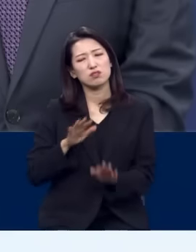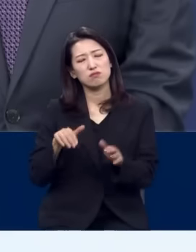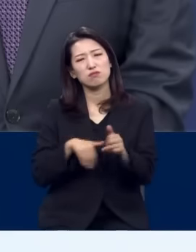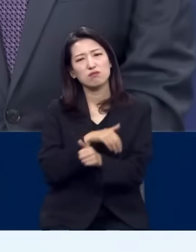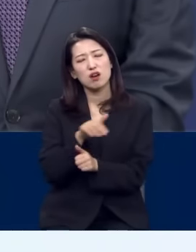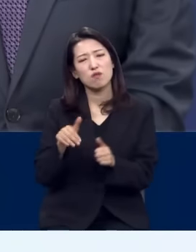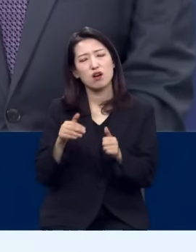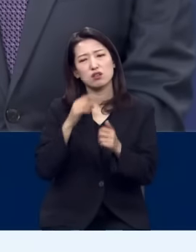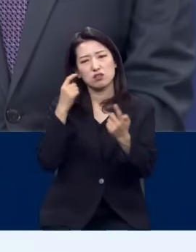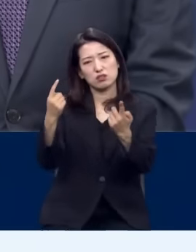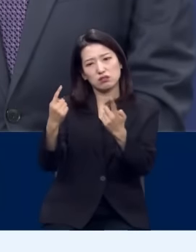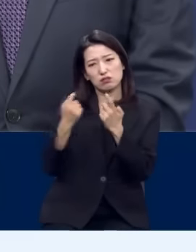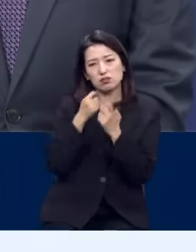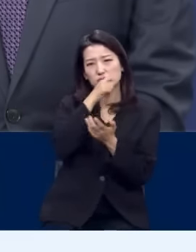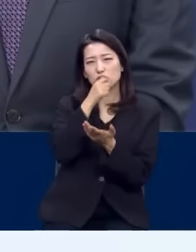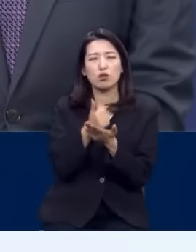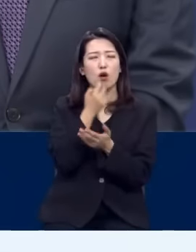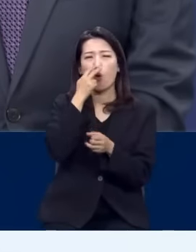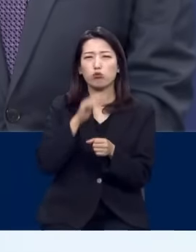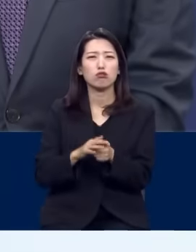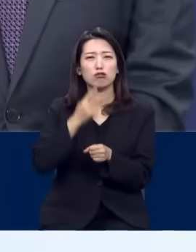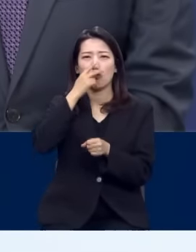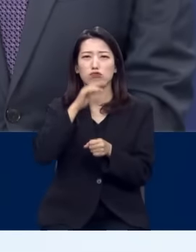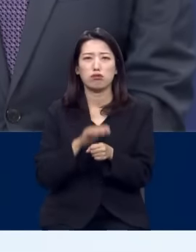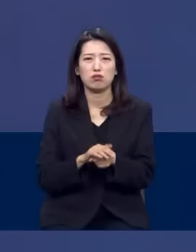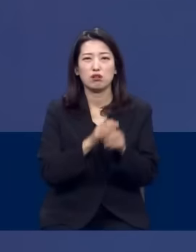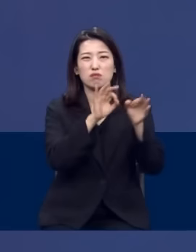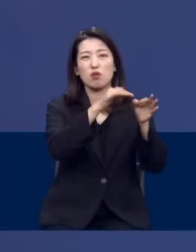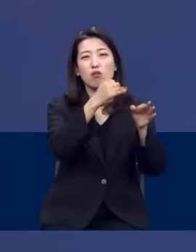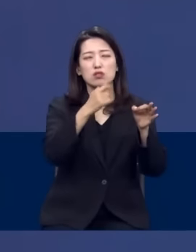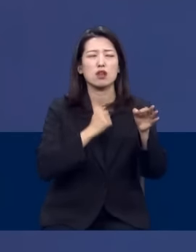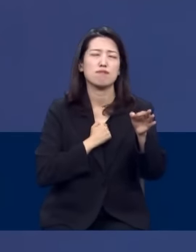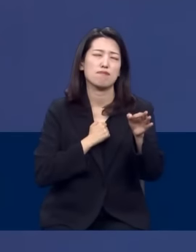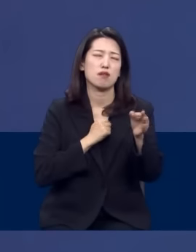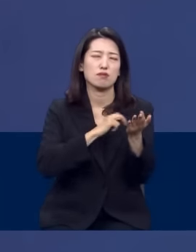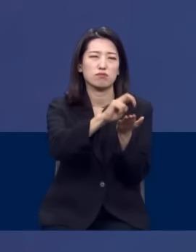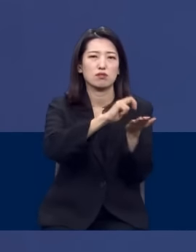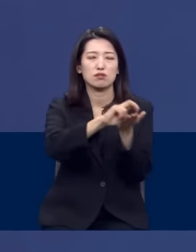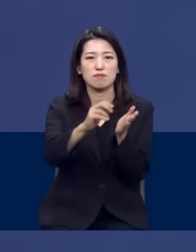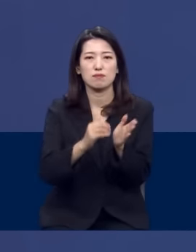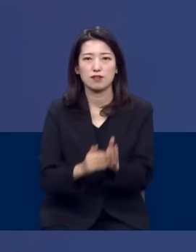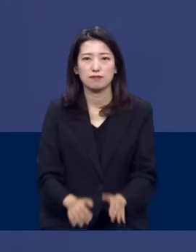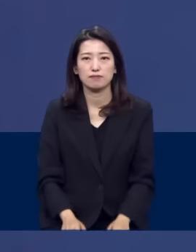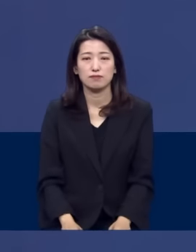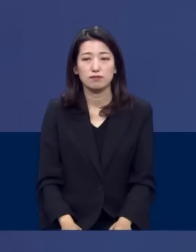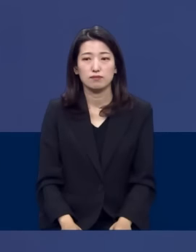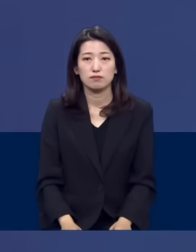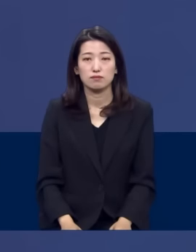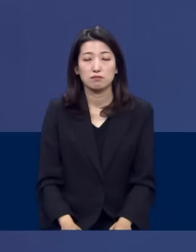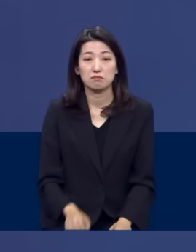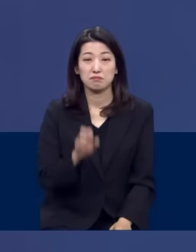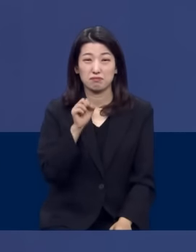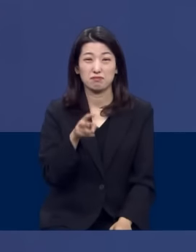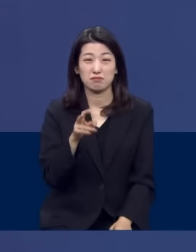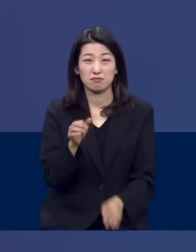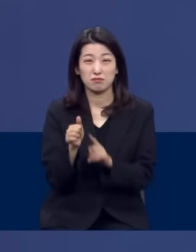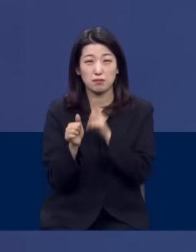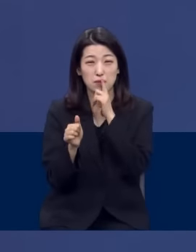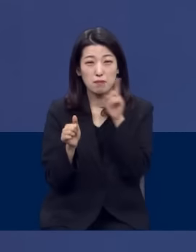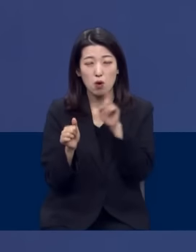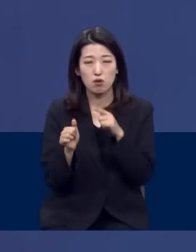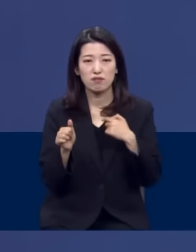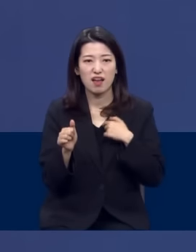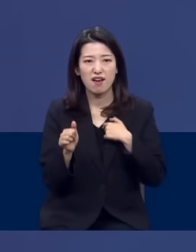하고 싶은 거 아닌가 뭐 이런 생각이 좀 들어요 그 명태 씨가 그렇잖아음 여태까지 자기한테는 파도가 여섯 번 몰려왔다 처음에